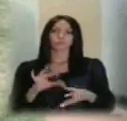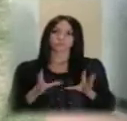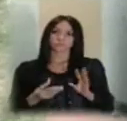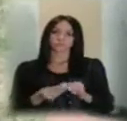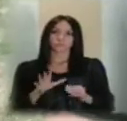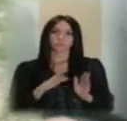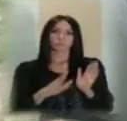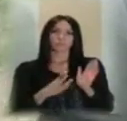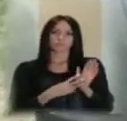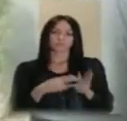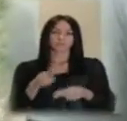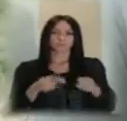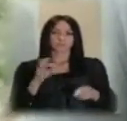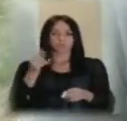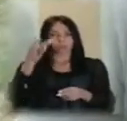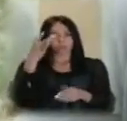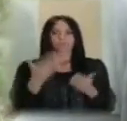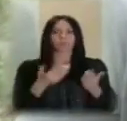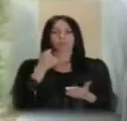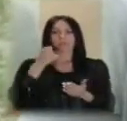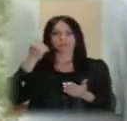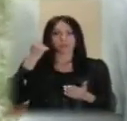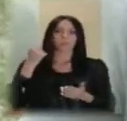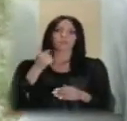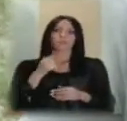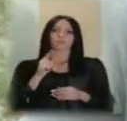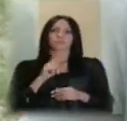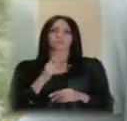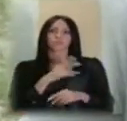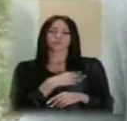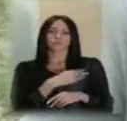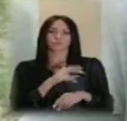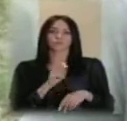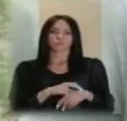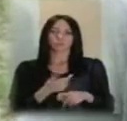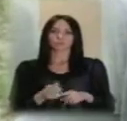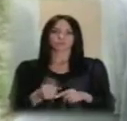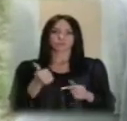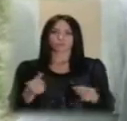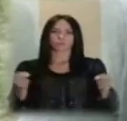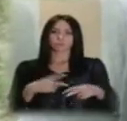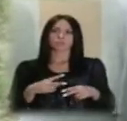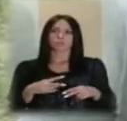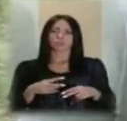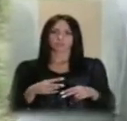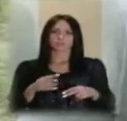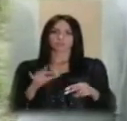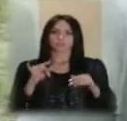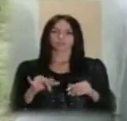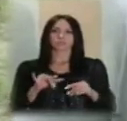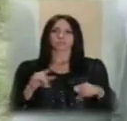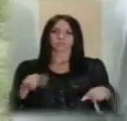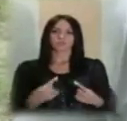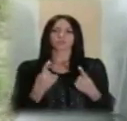голові, але ну, дякувати львівським лікарям, там дуже хороші спеціалісти, мене поставили на ноги. Також, так як